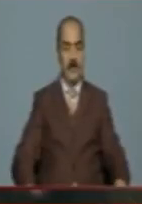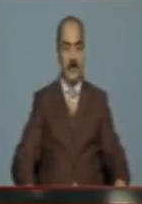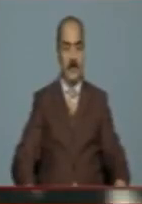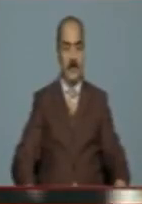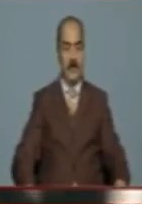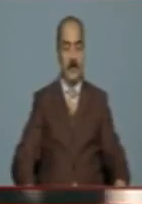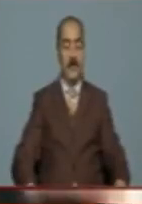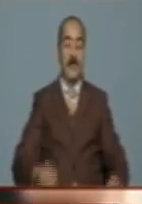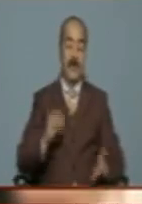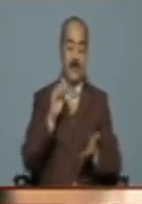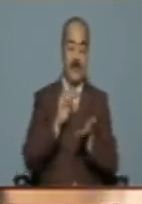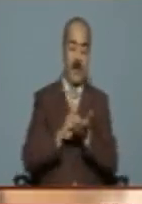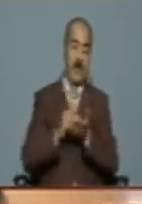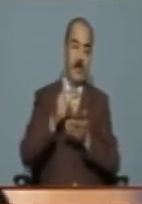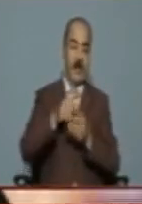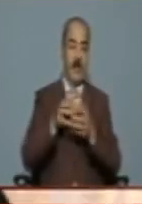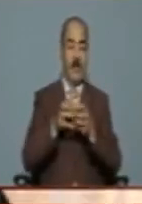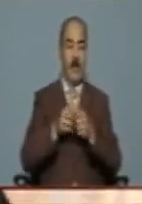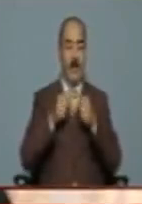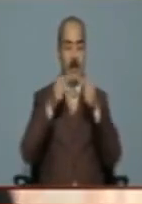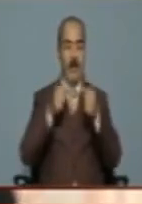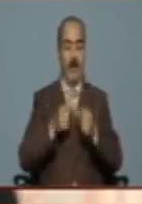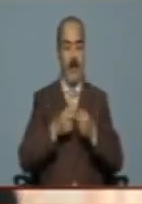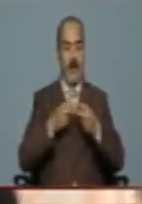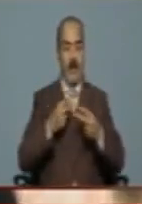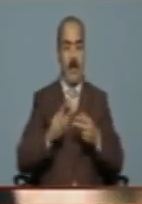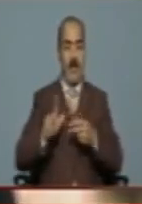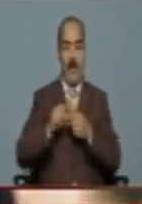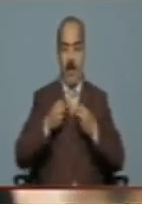تبدأ من اليوم التالي لانتهاء ولايته الحالية،